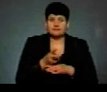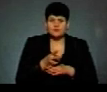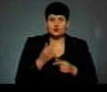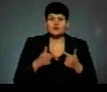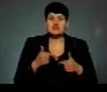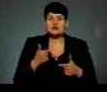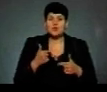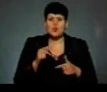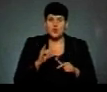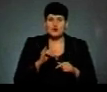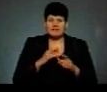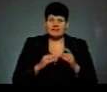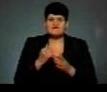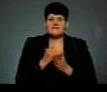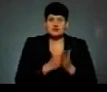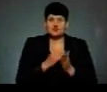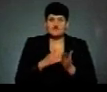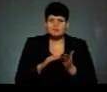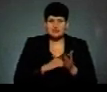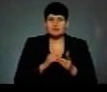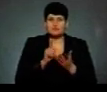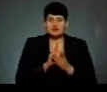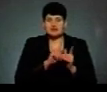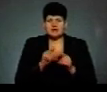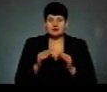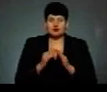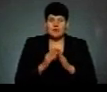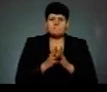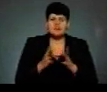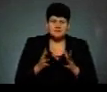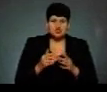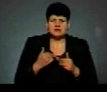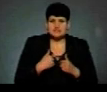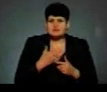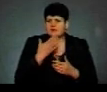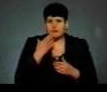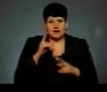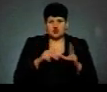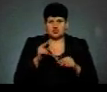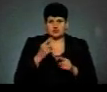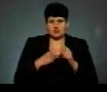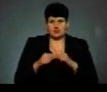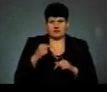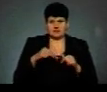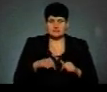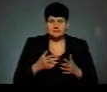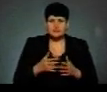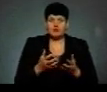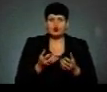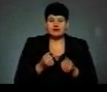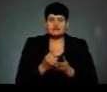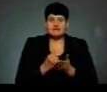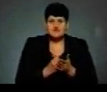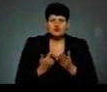університету, візу відмінять. Ми мусимо їхати додому, і більшість з нас не має шансу повернутися назад в цю країну, бо отримати візу